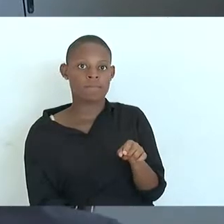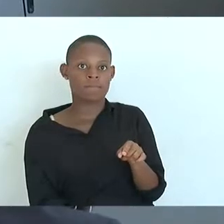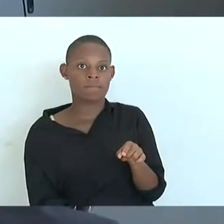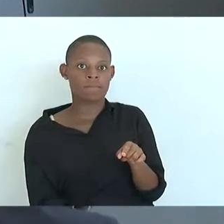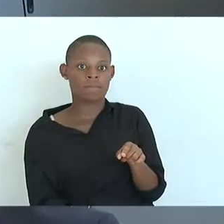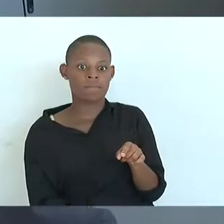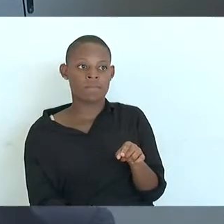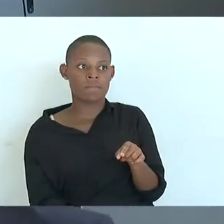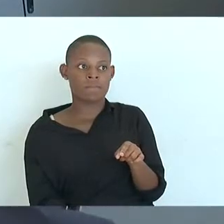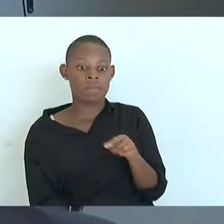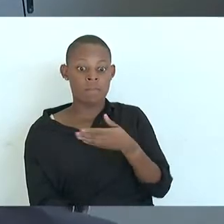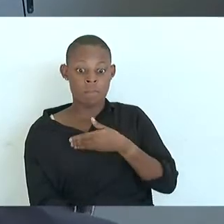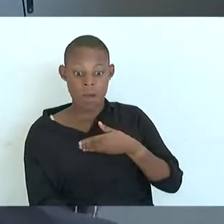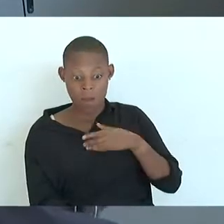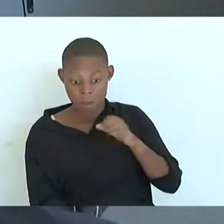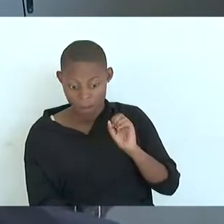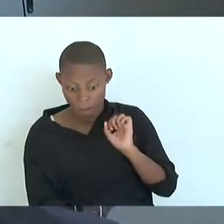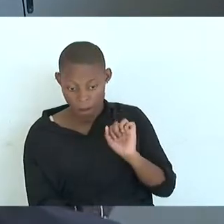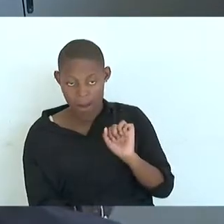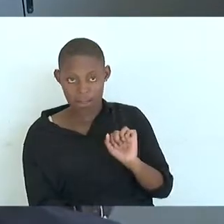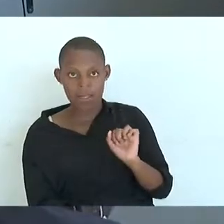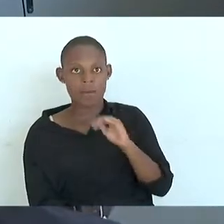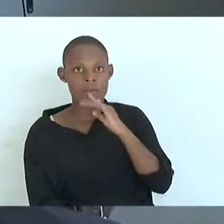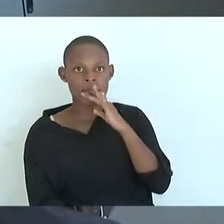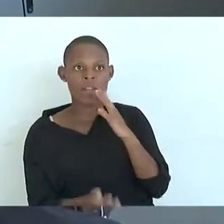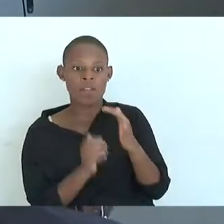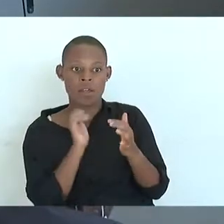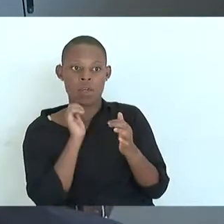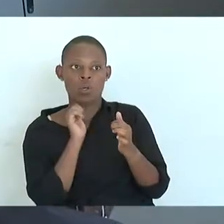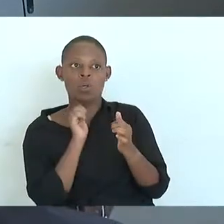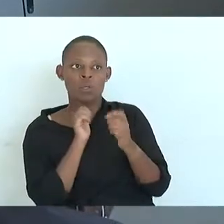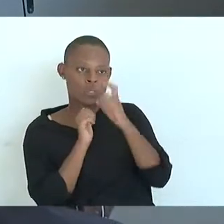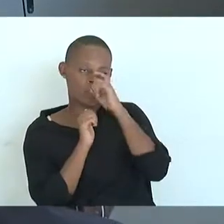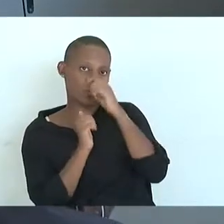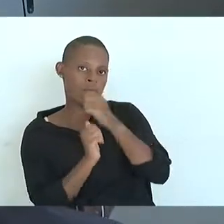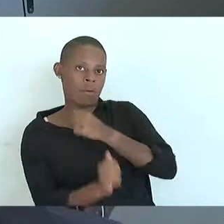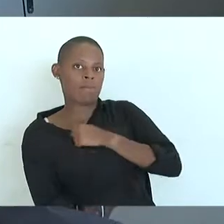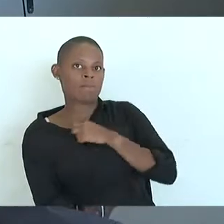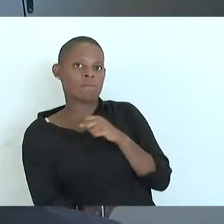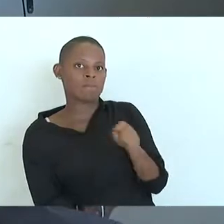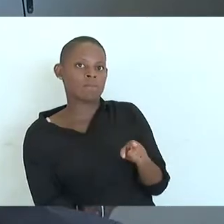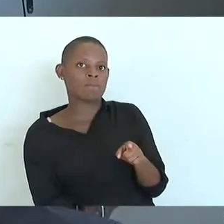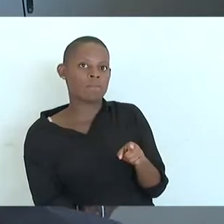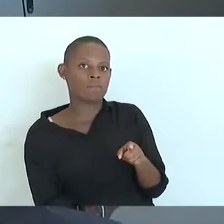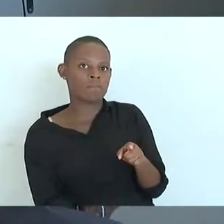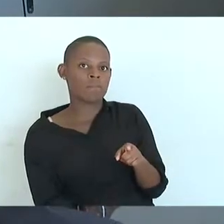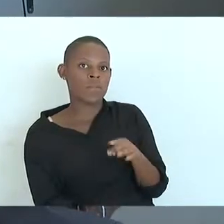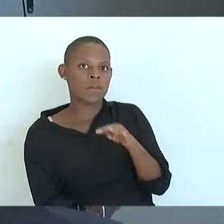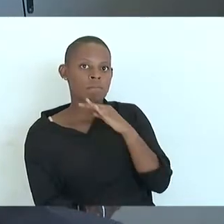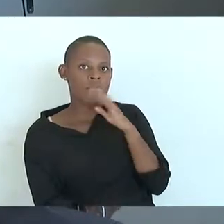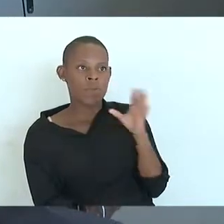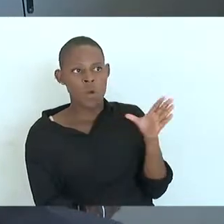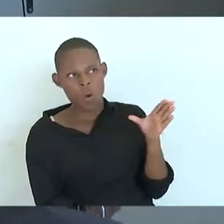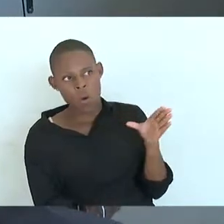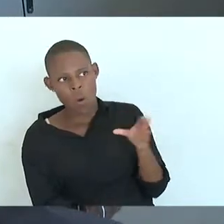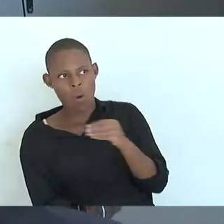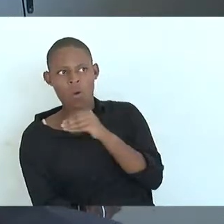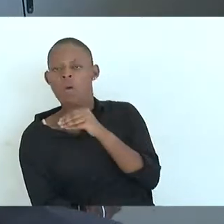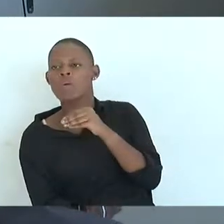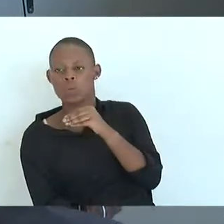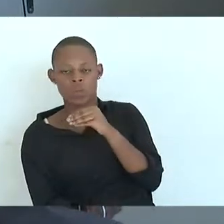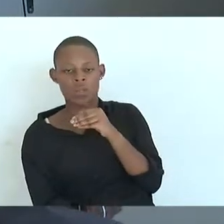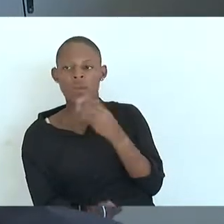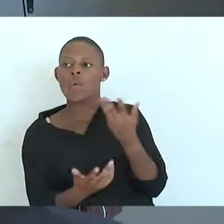umntwana egazi. Yiyo lento kunjena nje izinto zonke mama Mashabane zimane ziza la eKokstad, unegazi